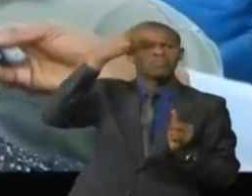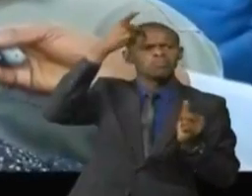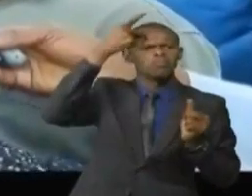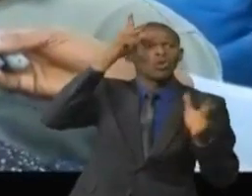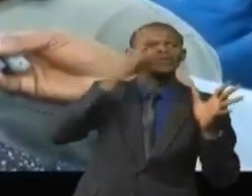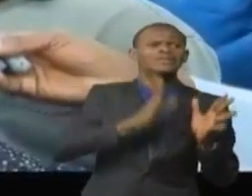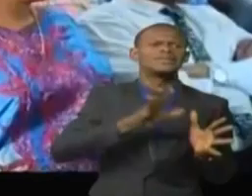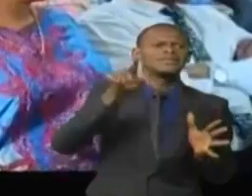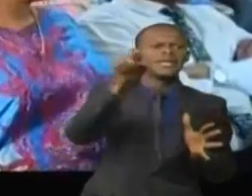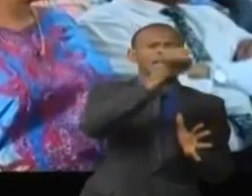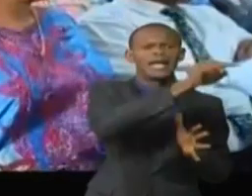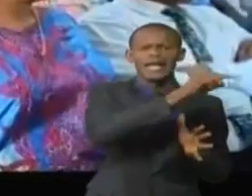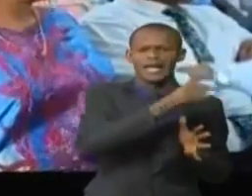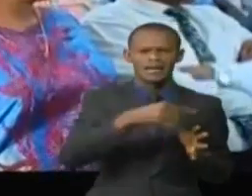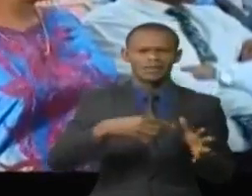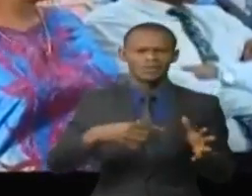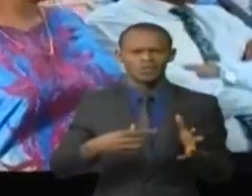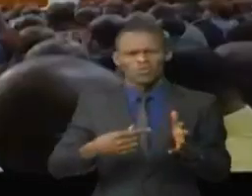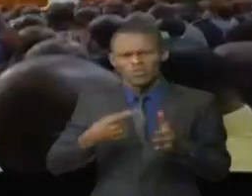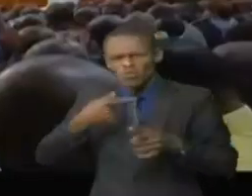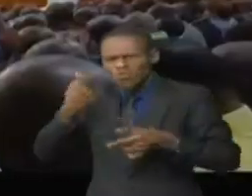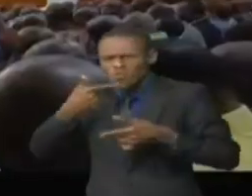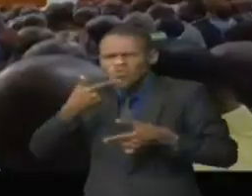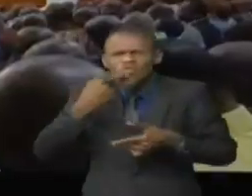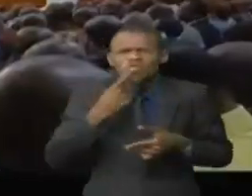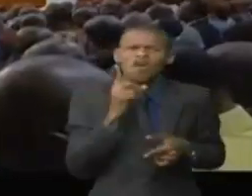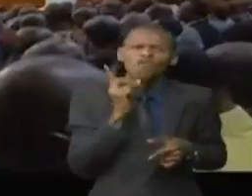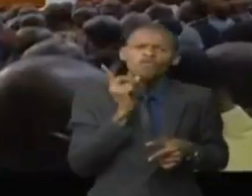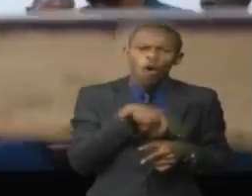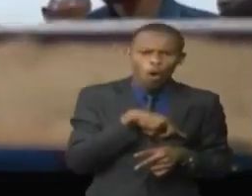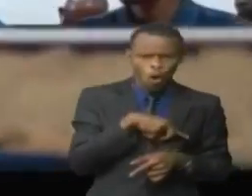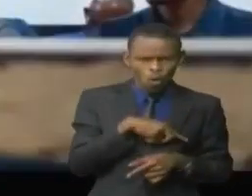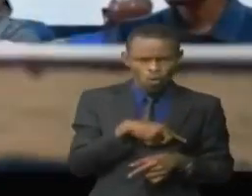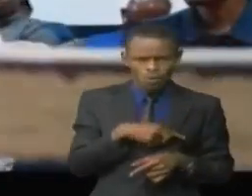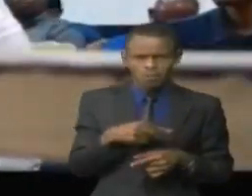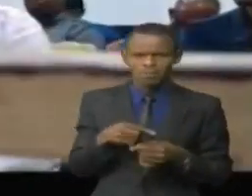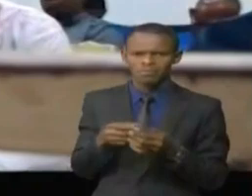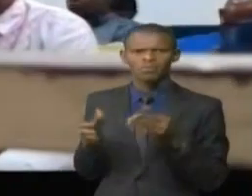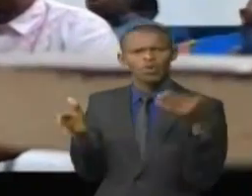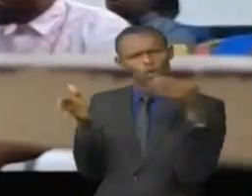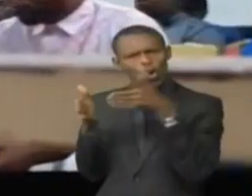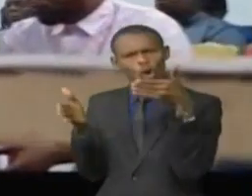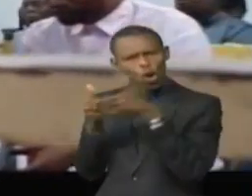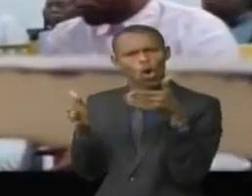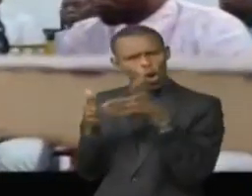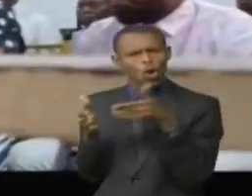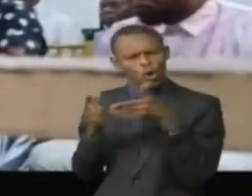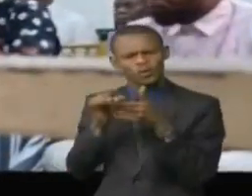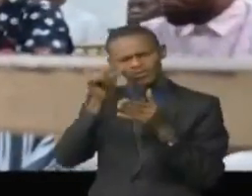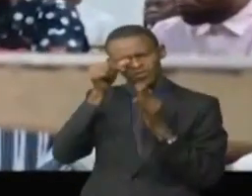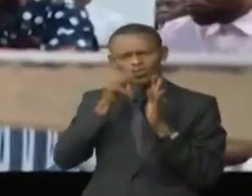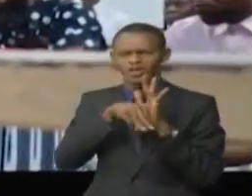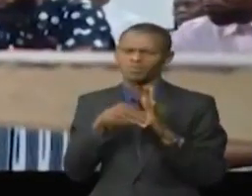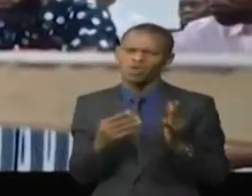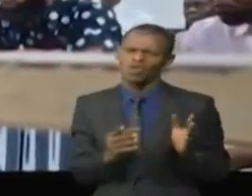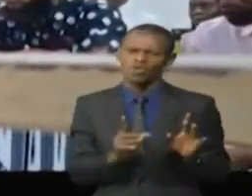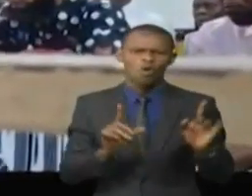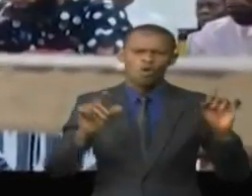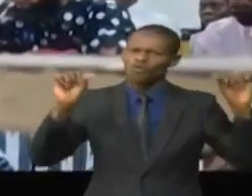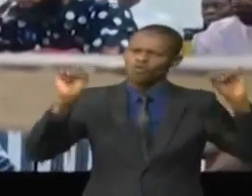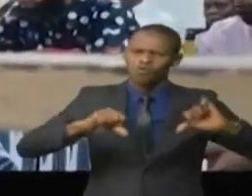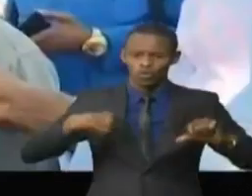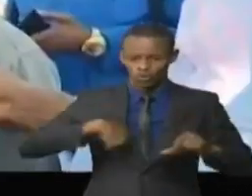signés entre l'INAP et le gouvernement. Ces barèmes-là qui circulent dans les réseaux étaient faux. Nous sommes tombés d'accord avec le gouvernement